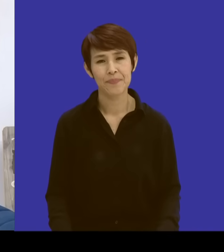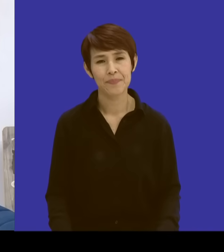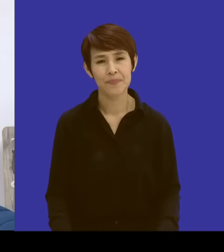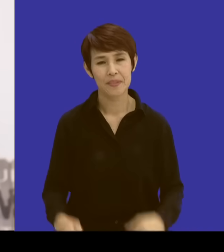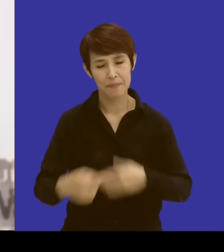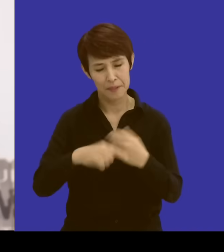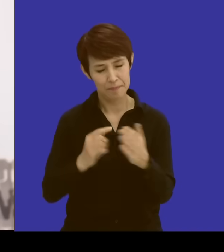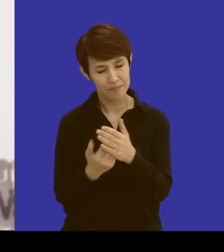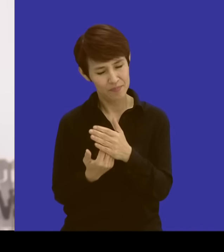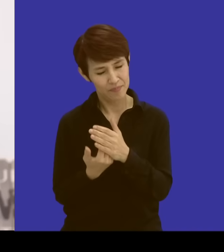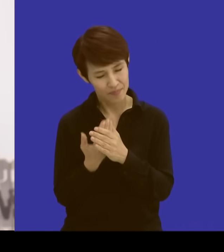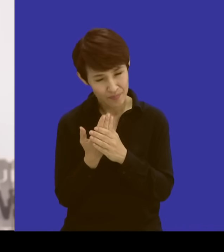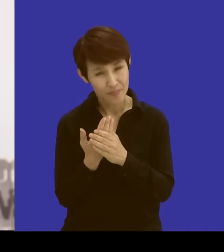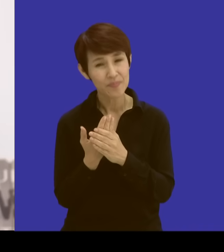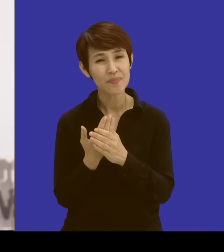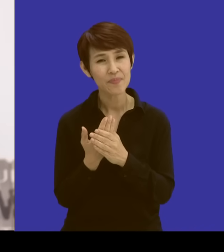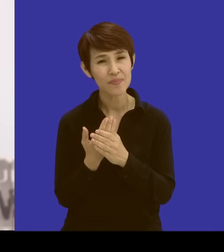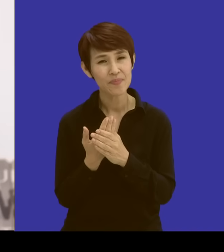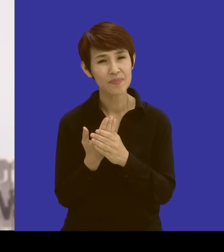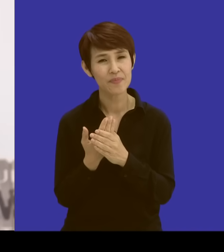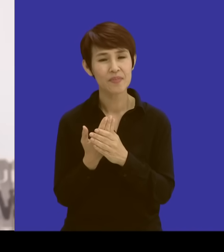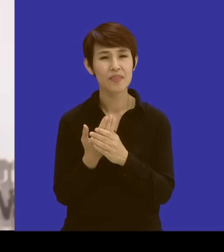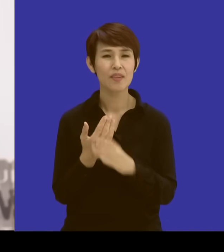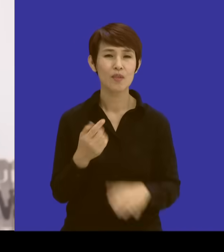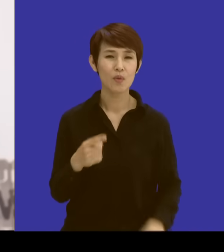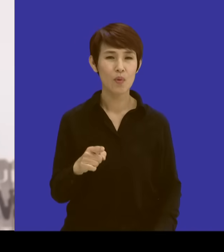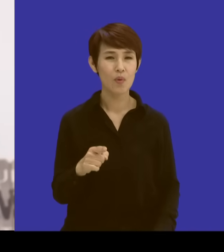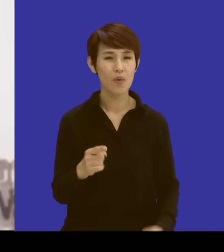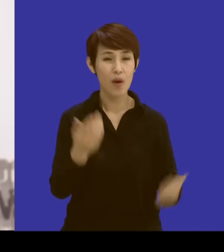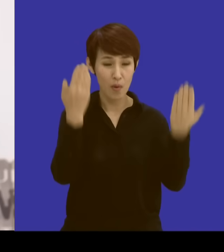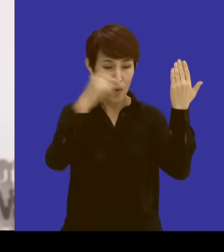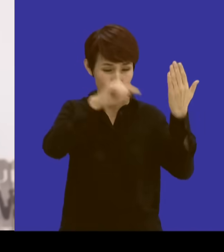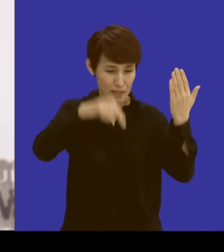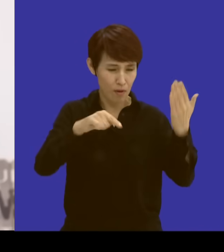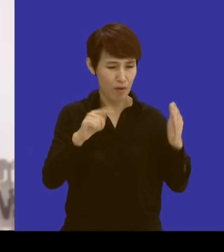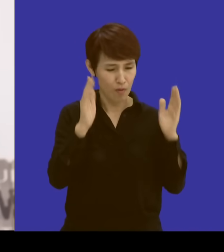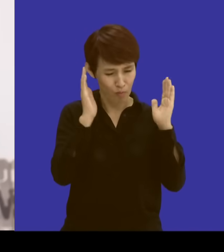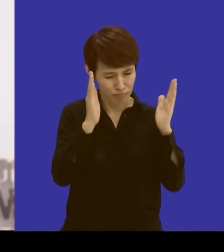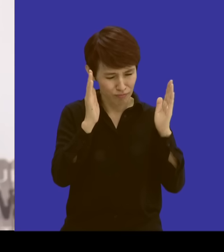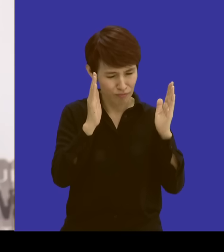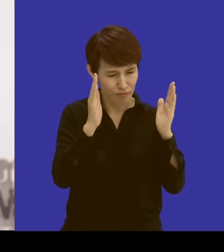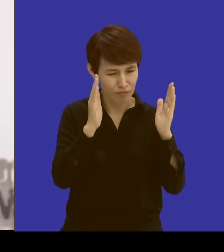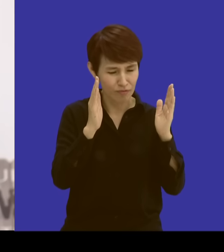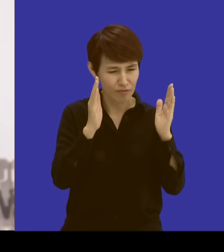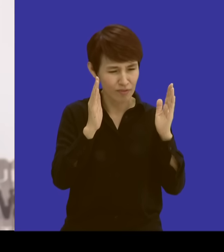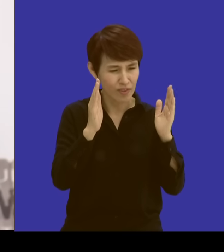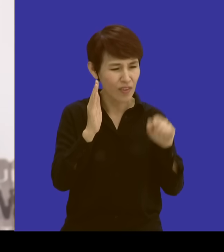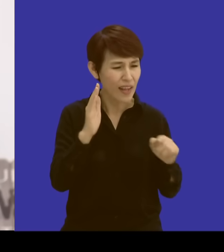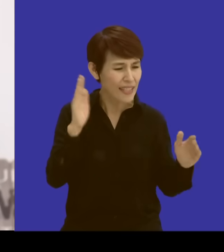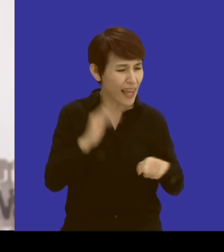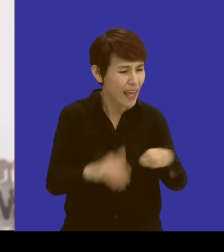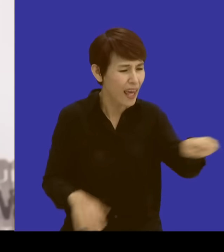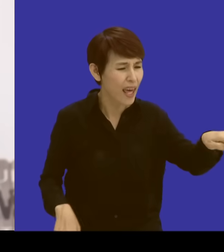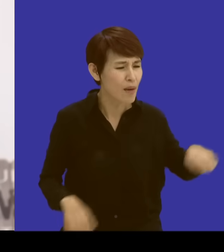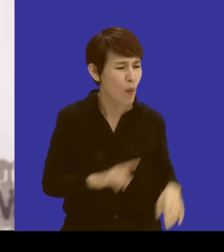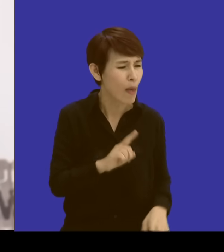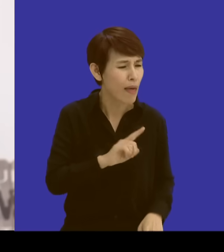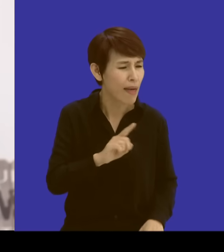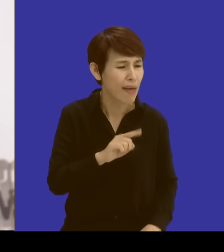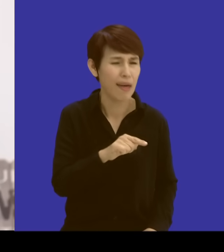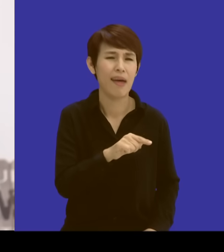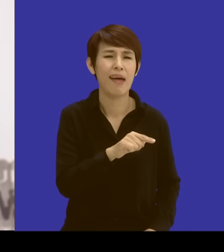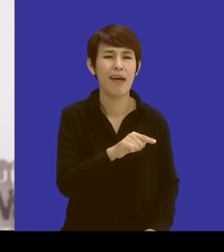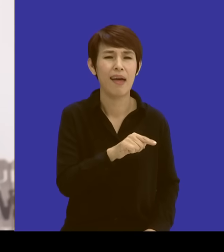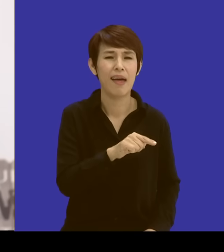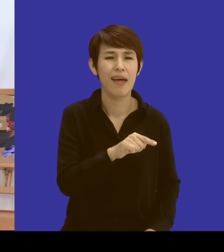마음이 들고 또 그 자율학습 하던 막 지금 뭘 할까 뭐 그랬던